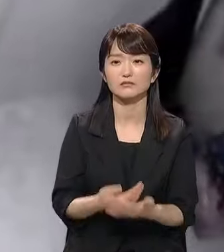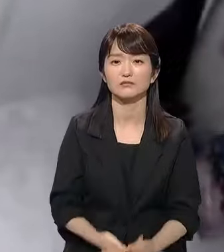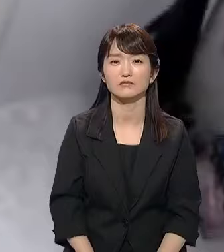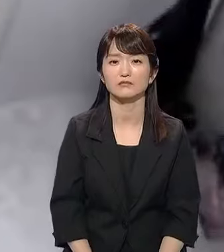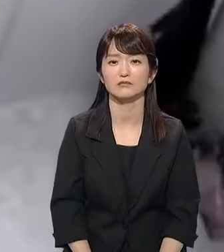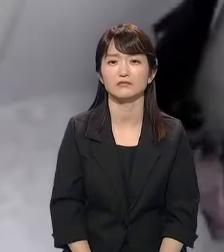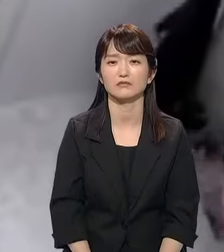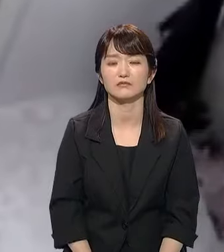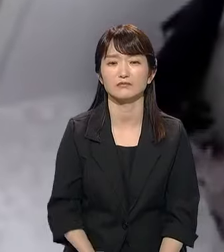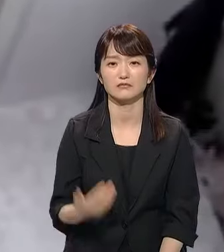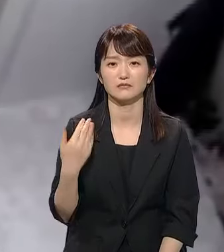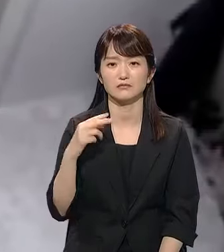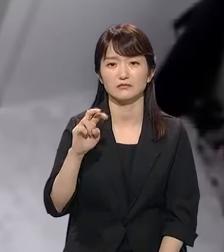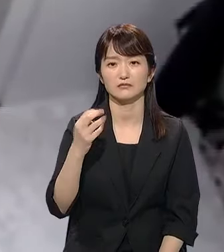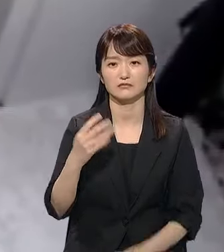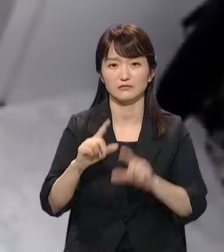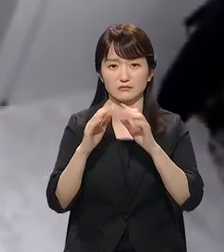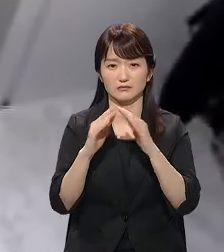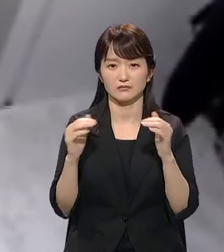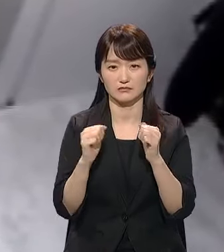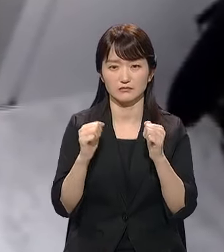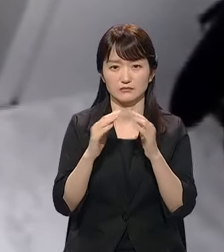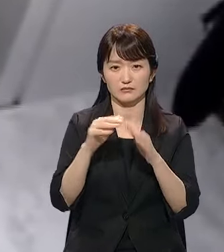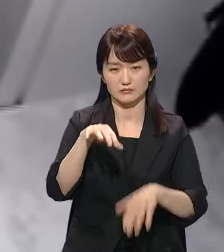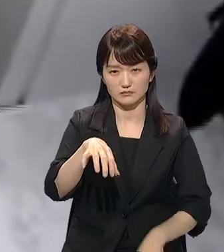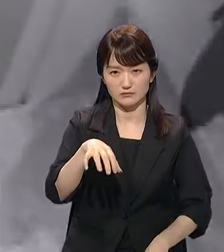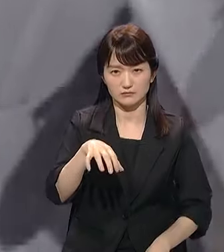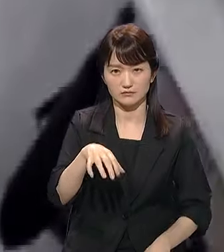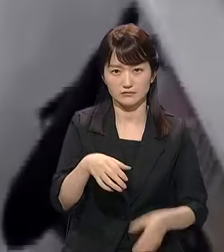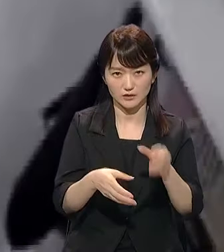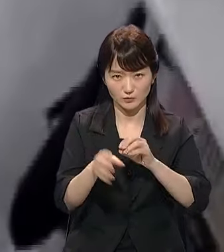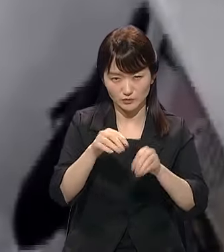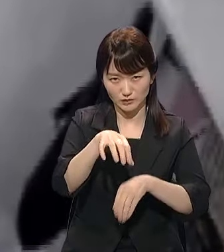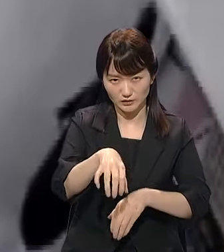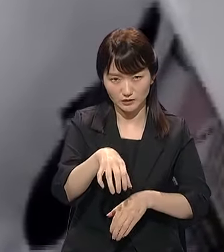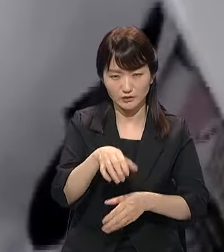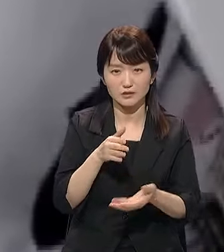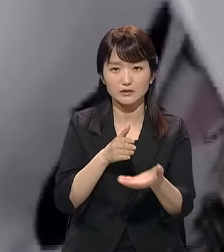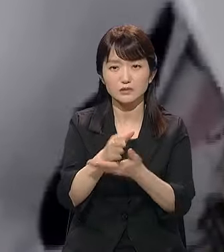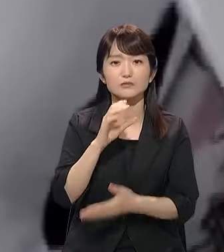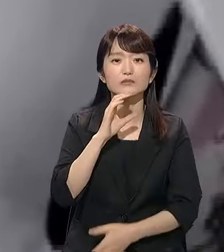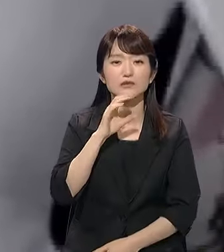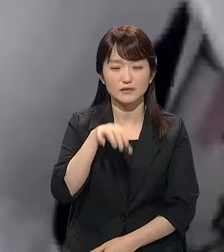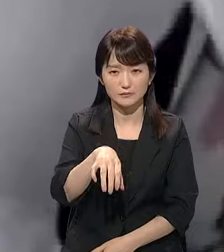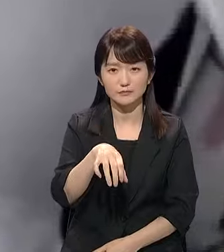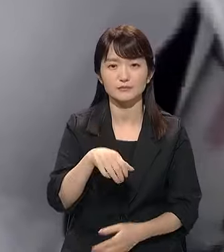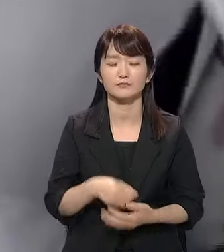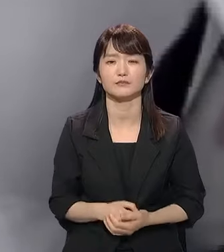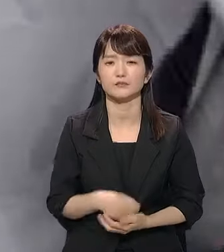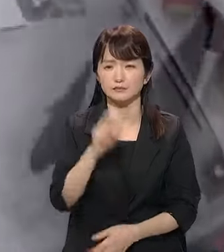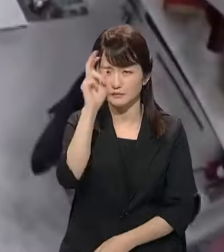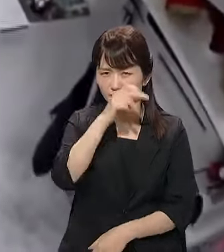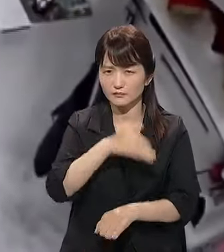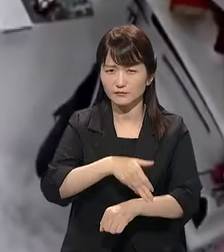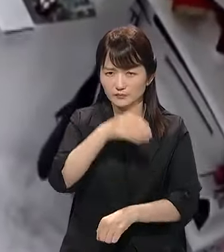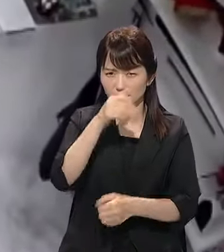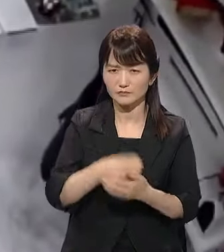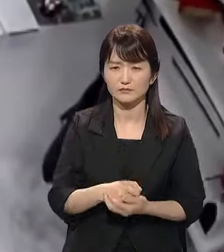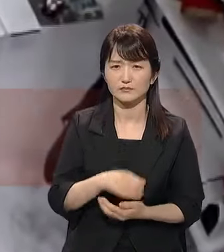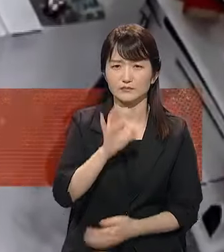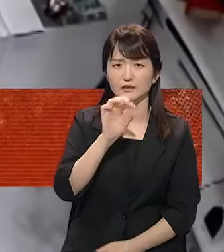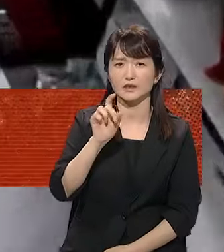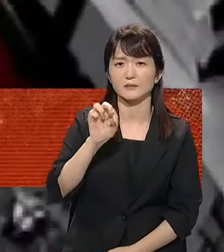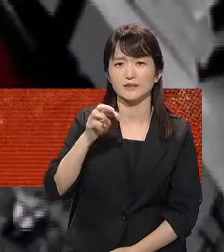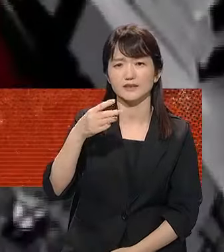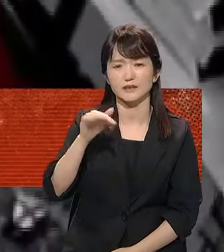주시죠네 지난 24일 전북 전주의 테이크아웃 전문 카페에서 있었던 일인데요이 제보자 주장에 따르면 오전 9시쯤에 아메리카노 주문